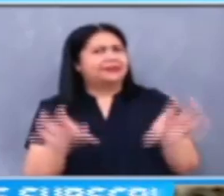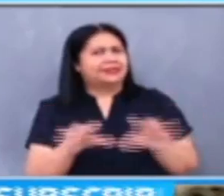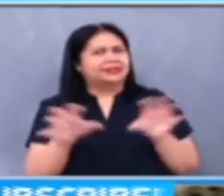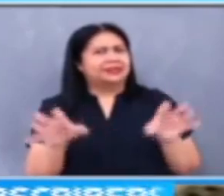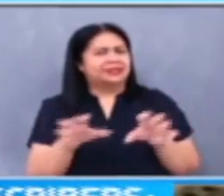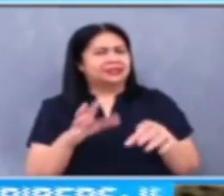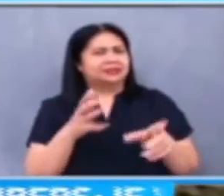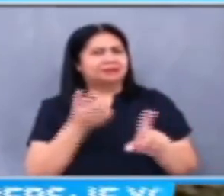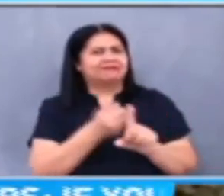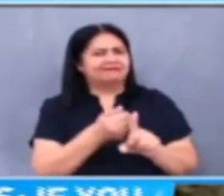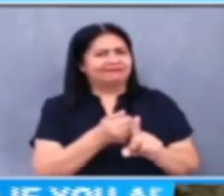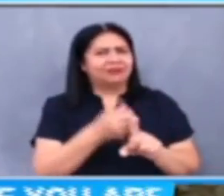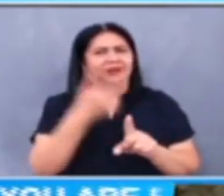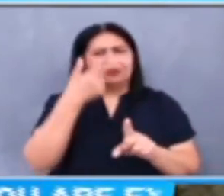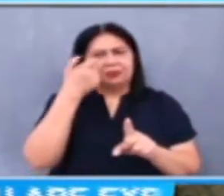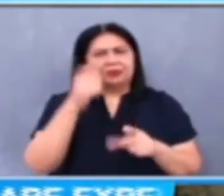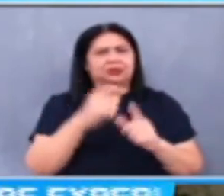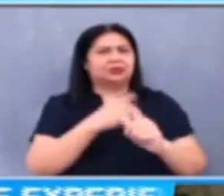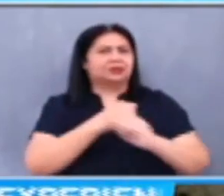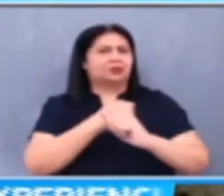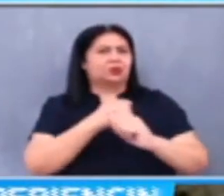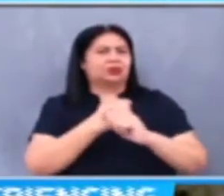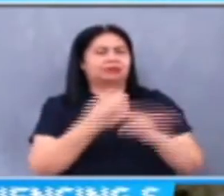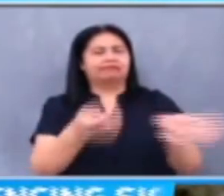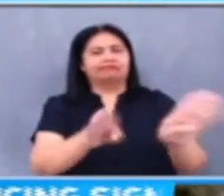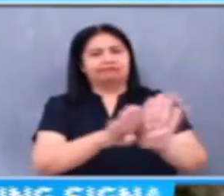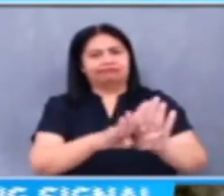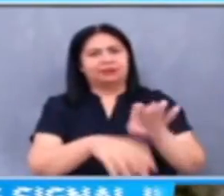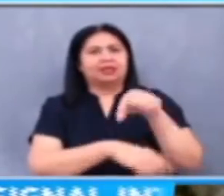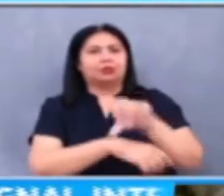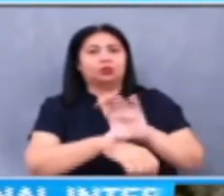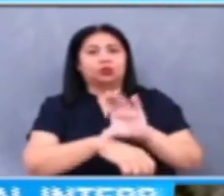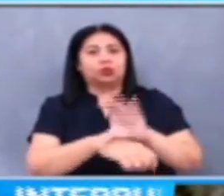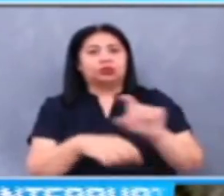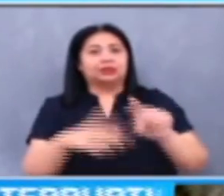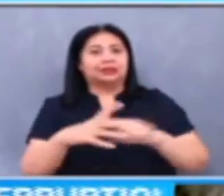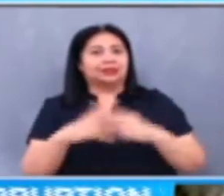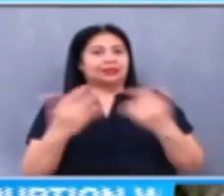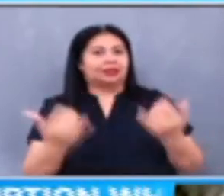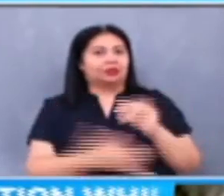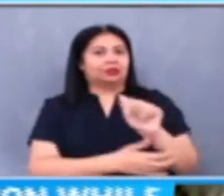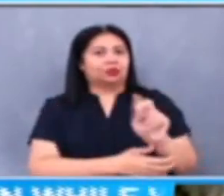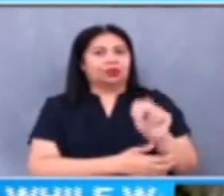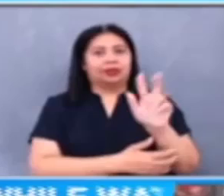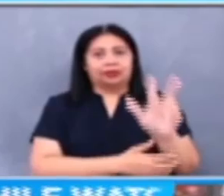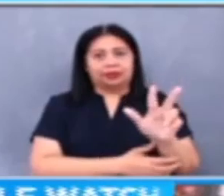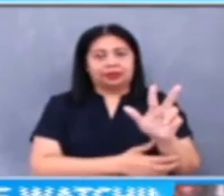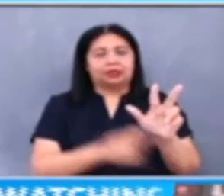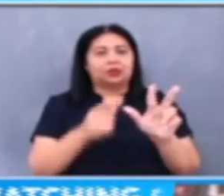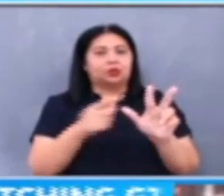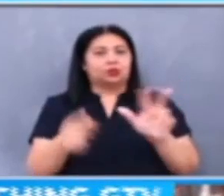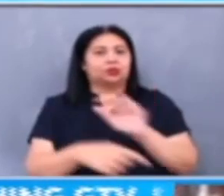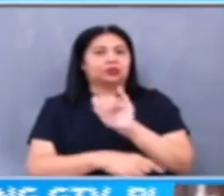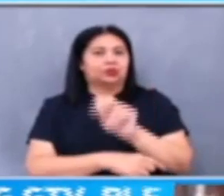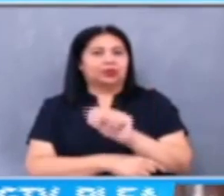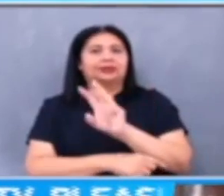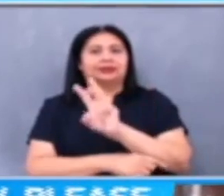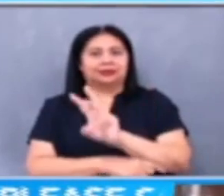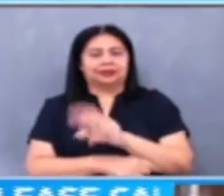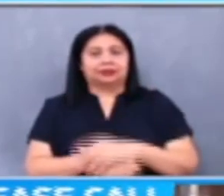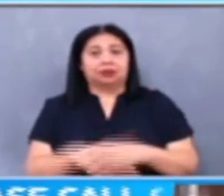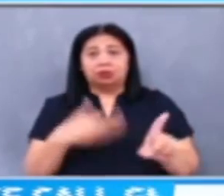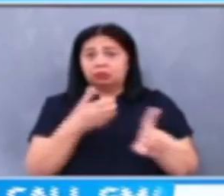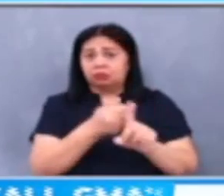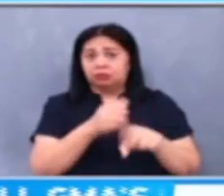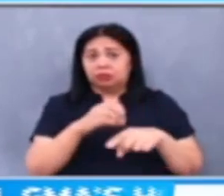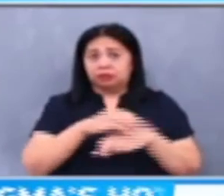naapektuhan dahil sa pansamantalang pagsara ng Quiapo Church mula nga ngayon January 3 hanggang January 6. Rafi? At naapektuhan ba, Isa, ng